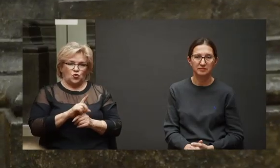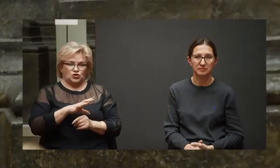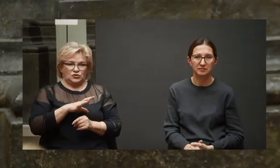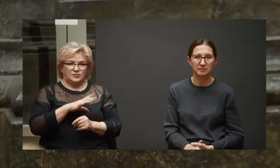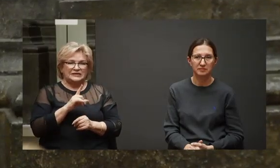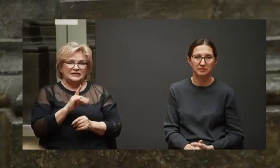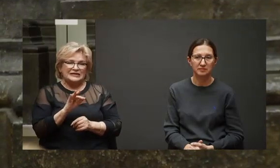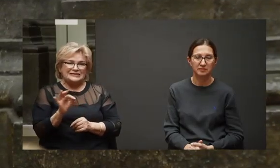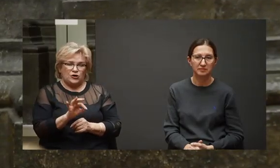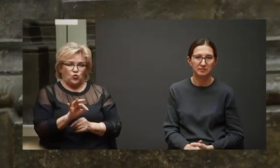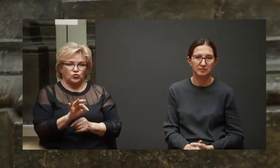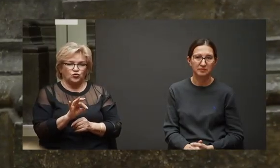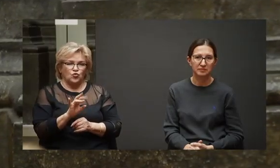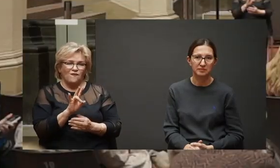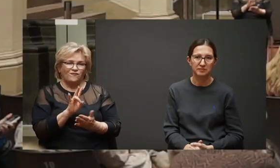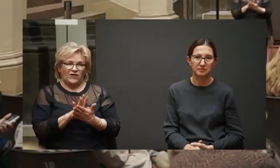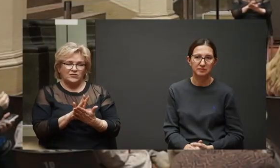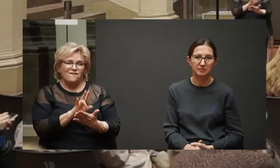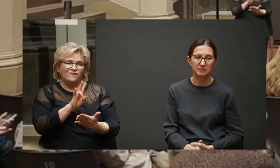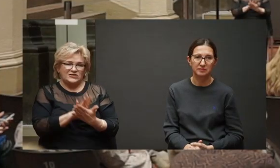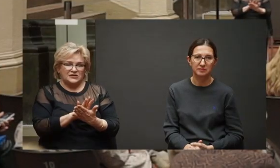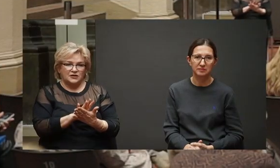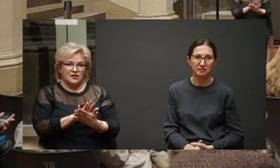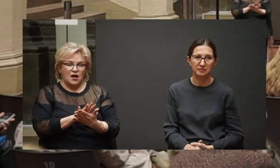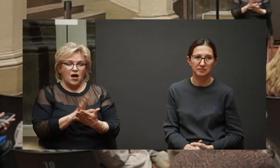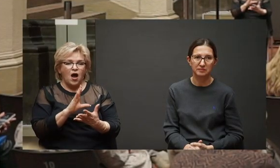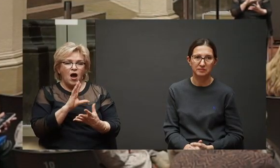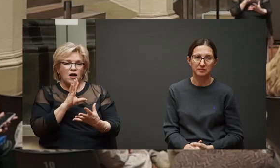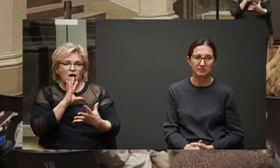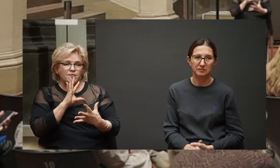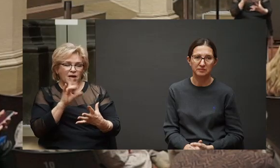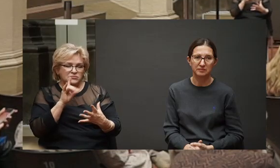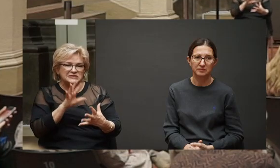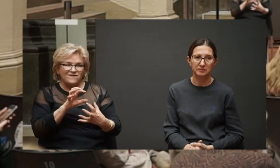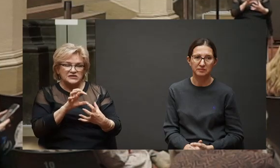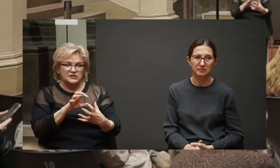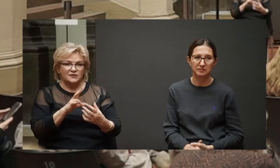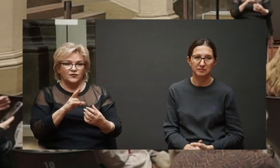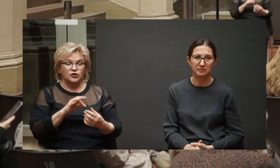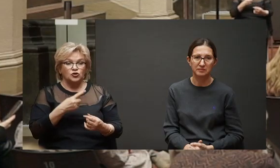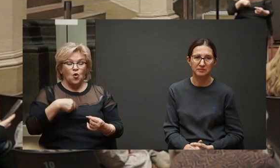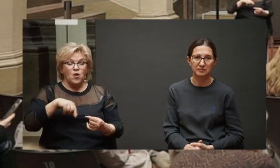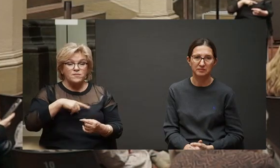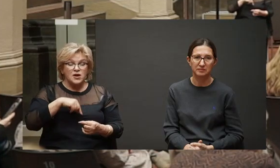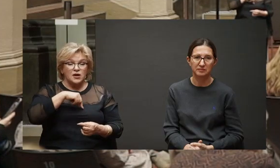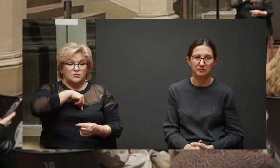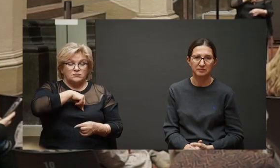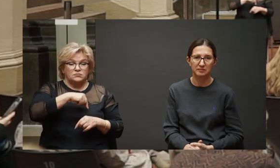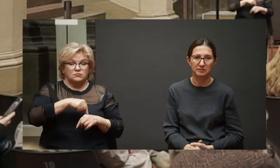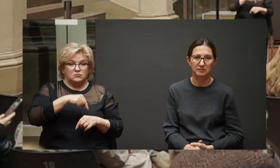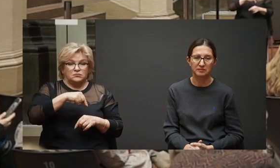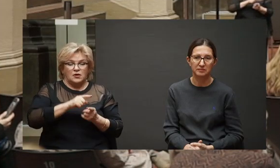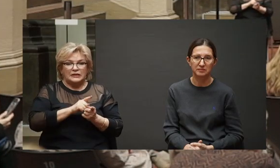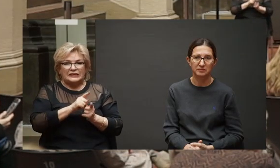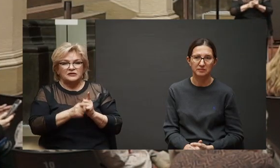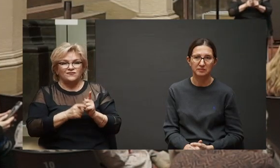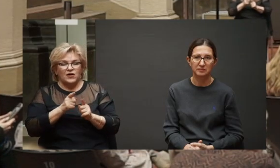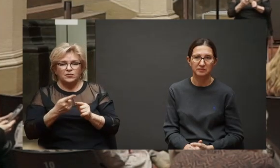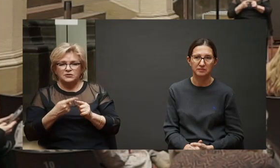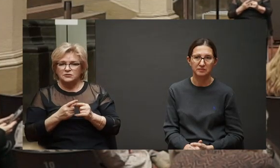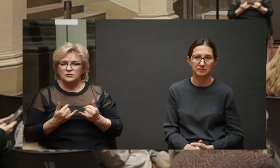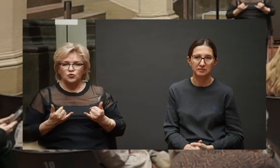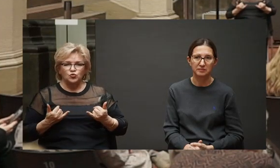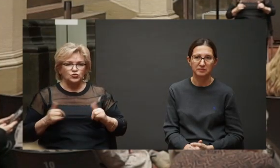сохранить секунду вечности навсегда и зафиксировать, а при этом мы переживаем эту трансформацию. Это